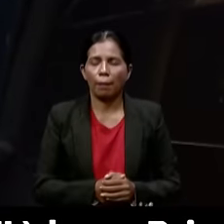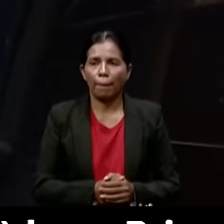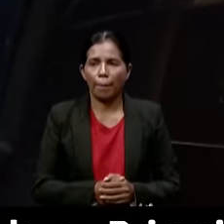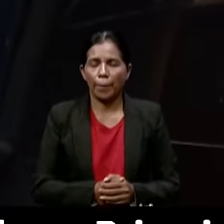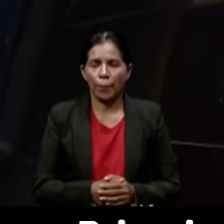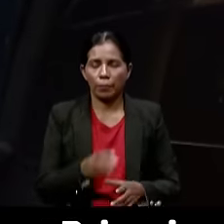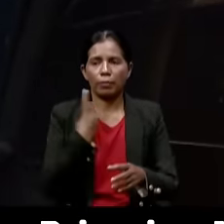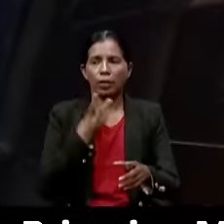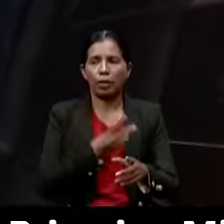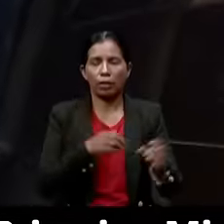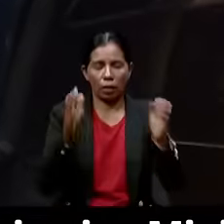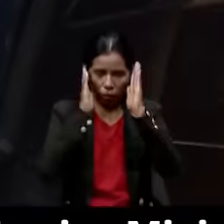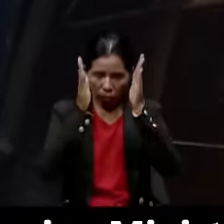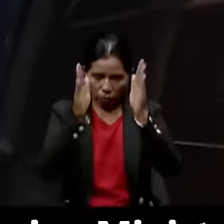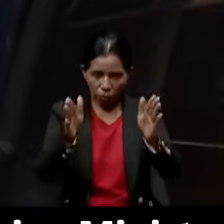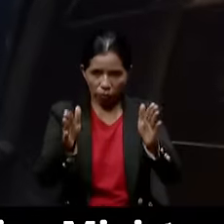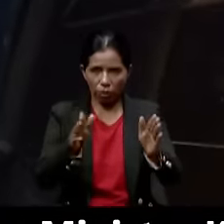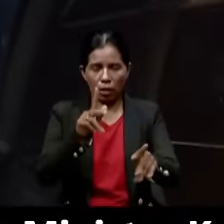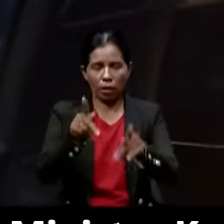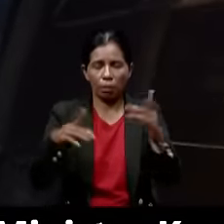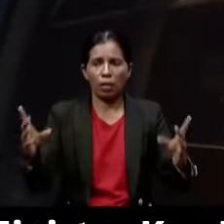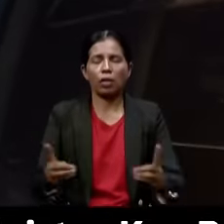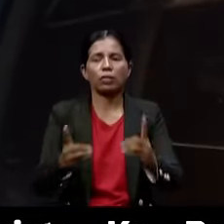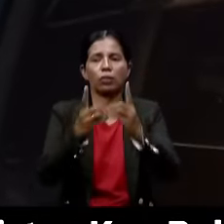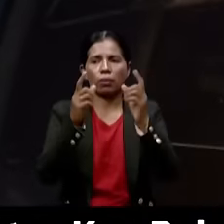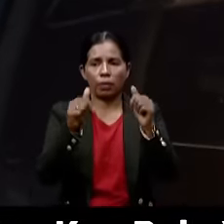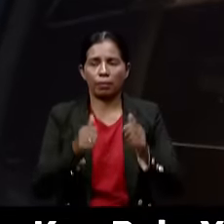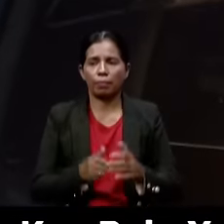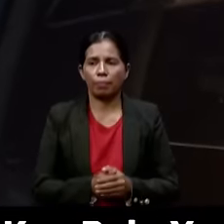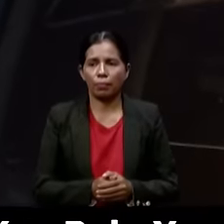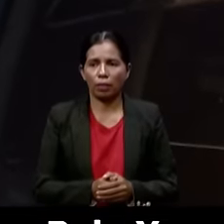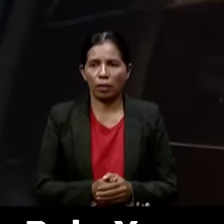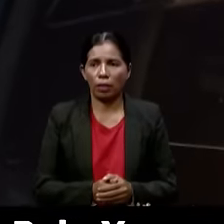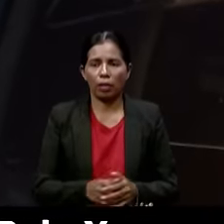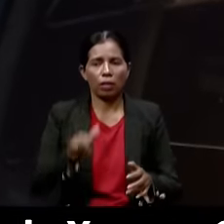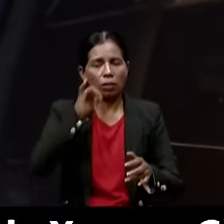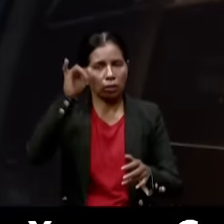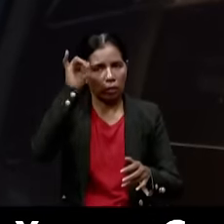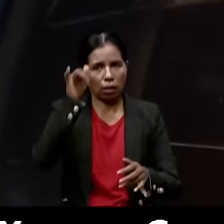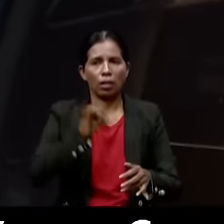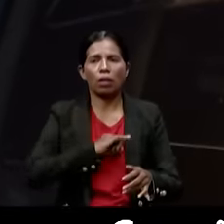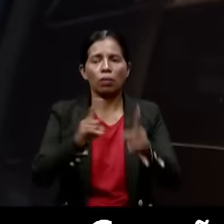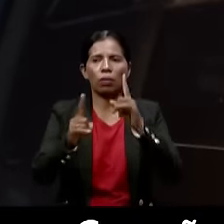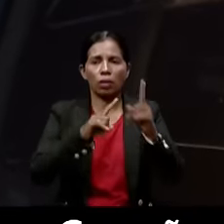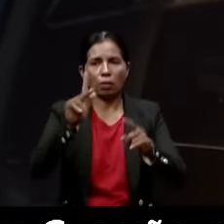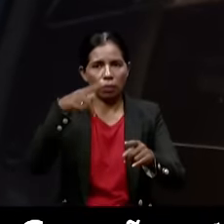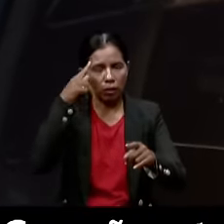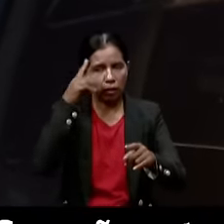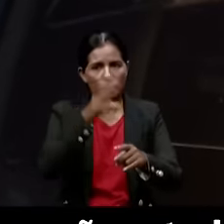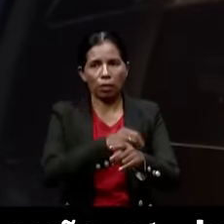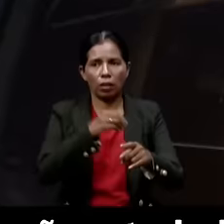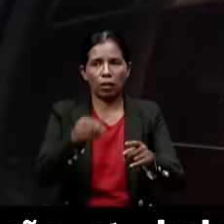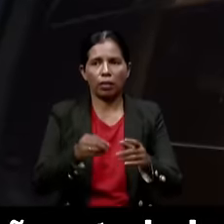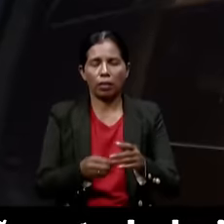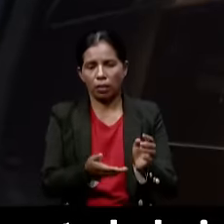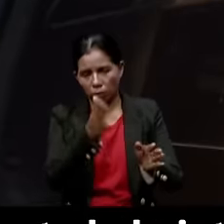devzen kono itla reflete pa realidad ne akontense pubi enfrenta ne ne makasa husi ka kulia ne politika ne berhasil bersuara ti tumpul